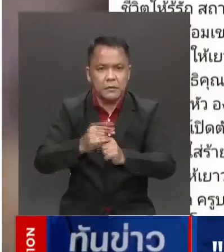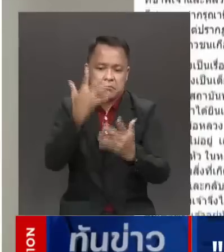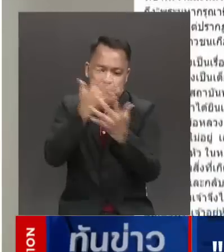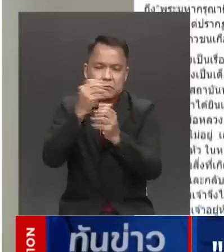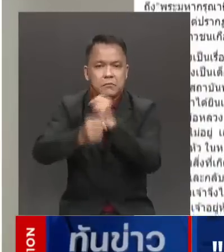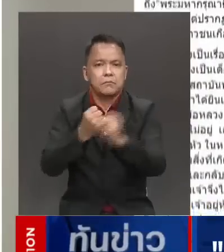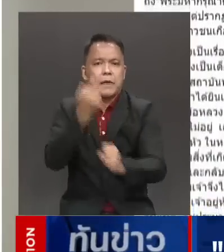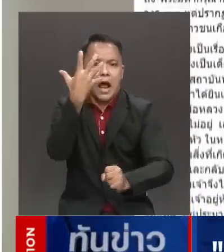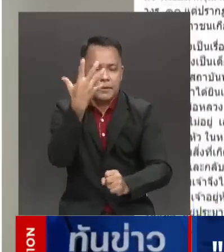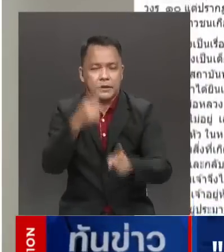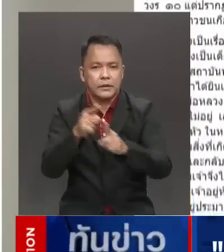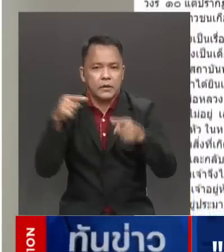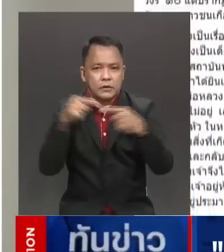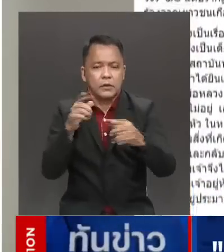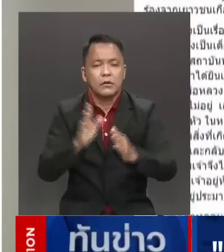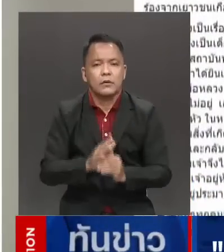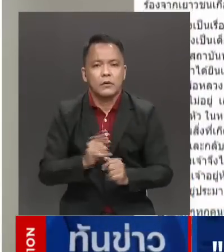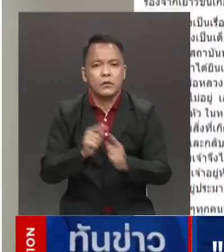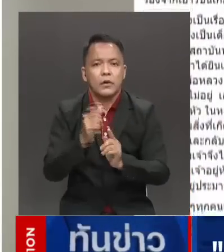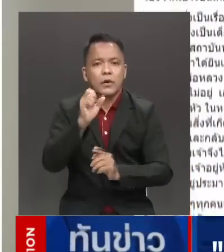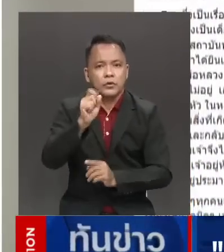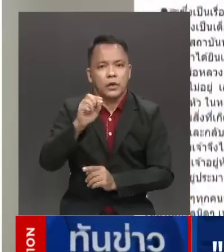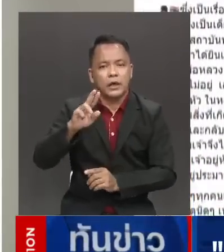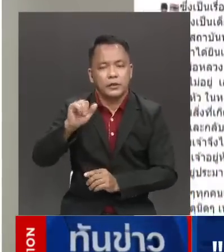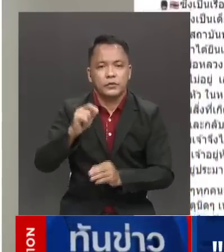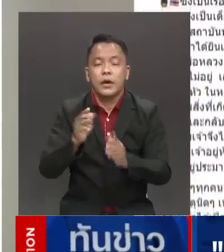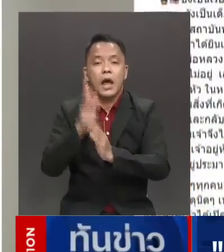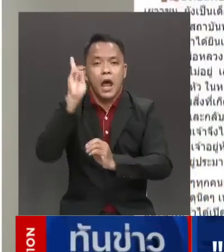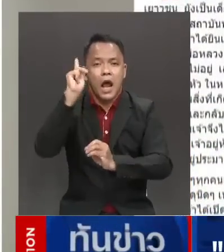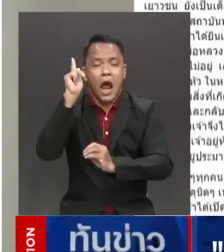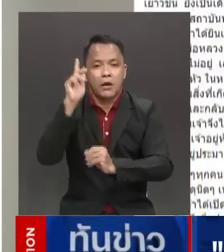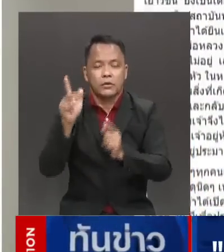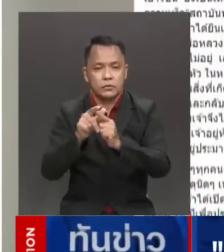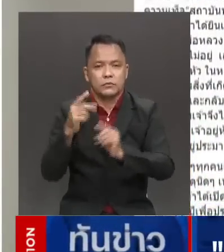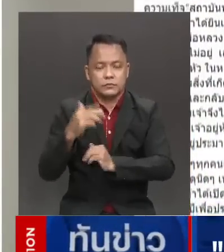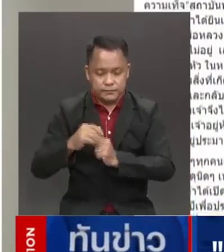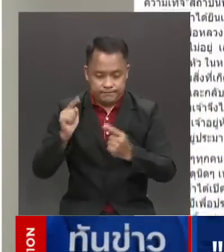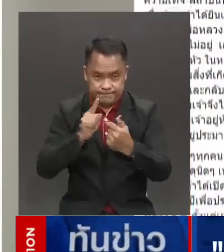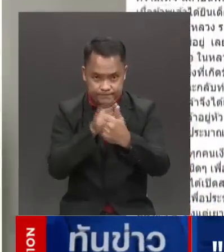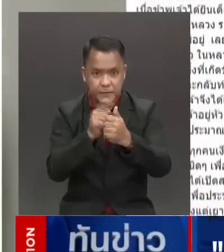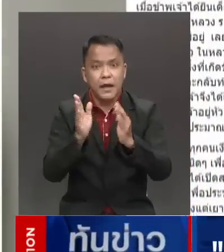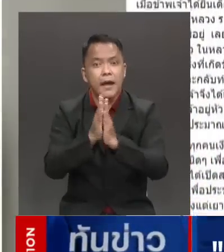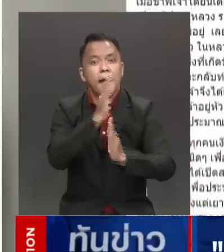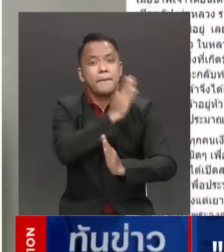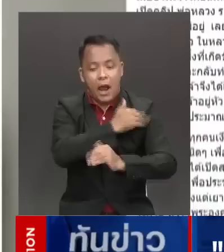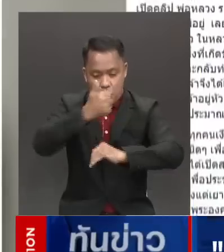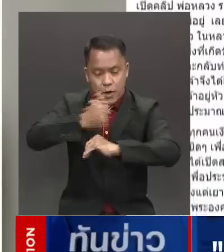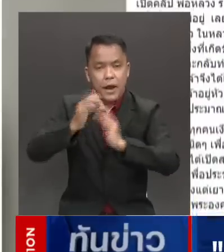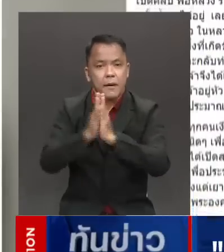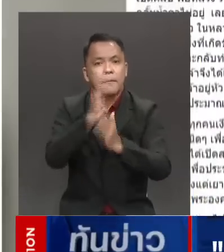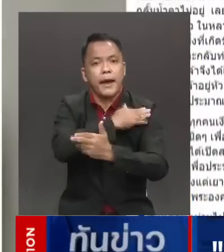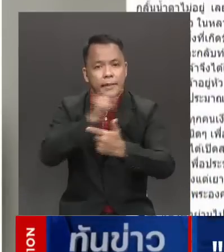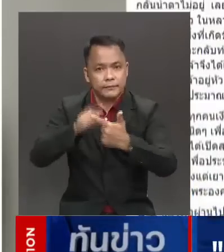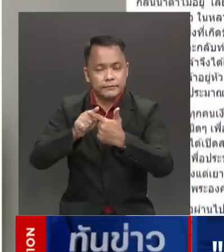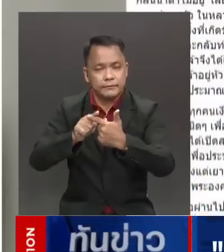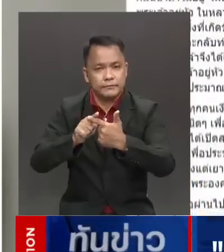ก5ปีแกคุณสรยุทธ์ซึ่งเป็นพิธีกรชื่อดังพระมหาประทีป